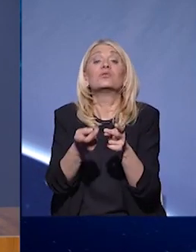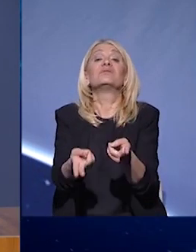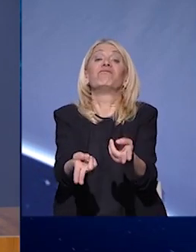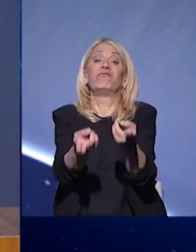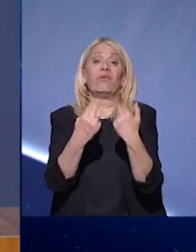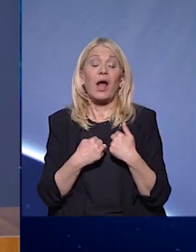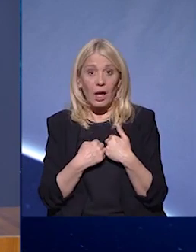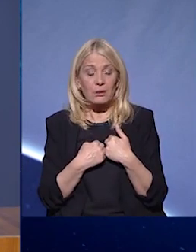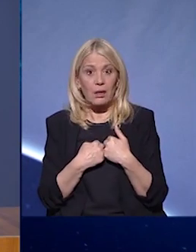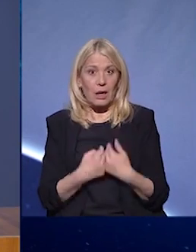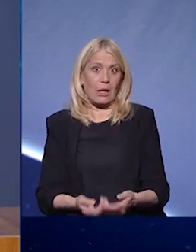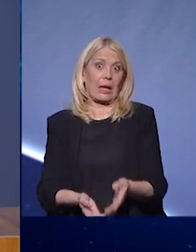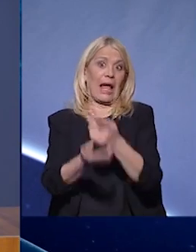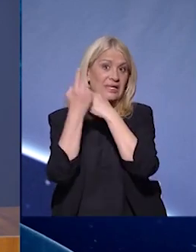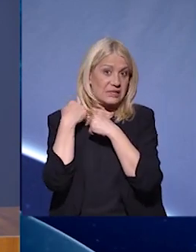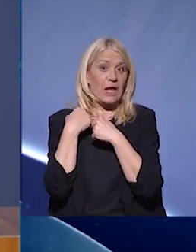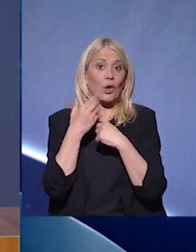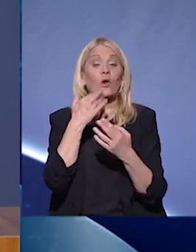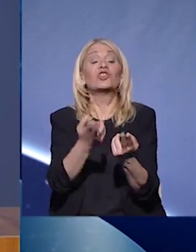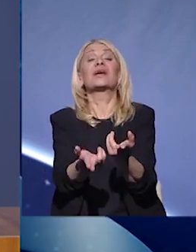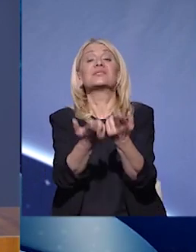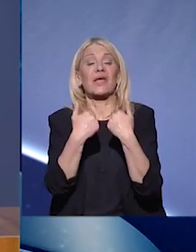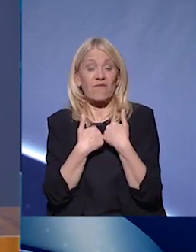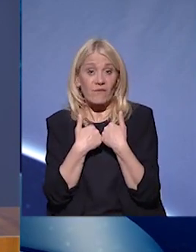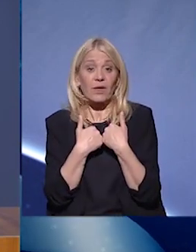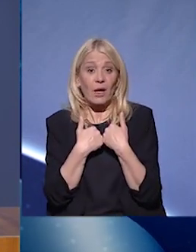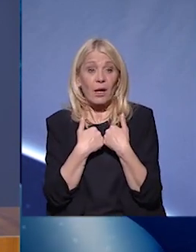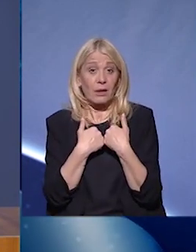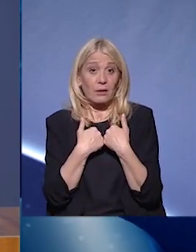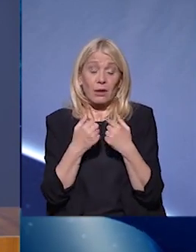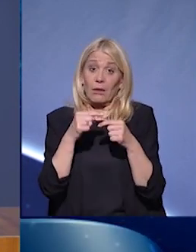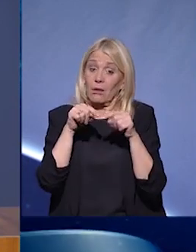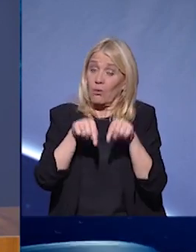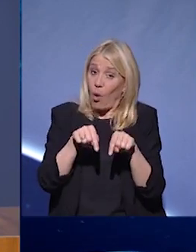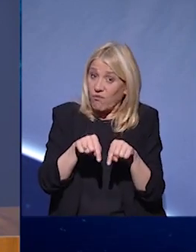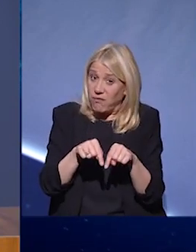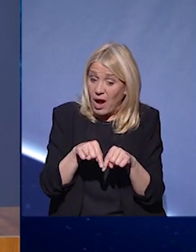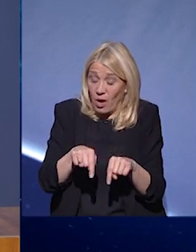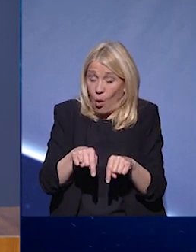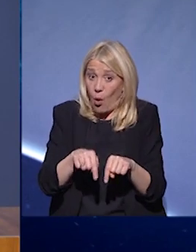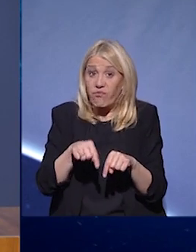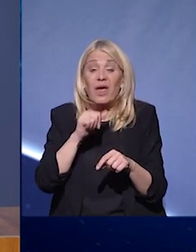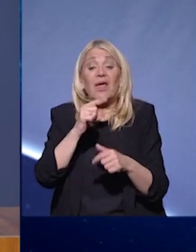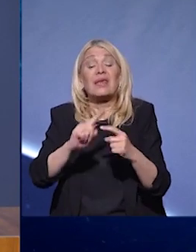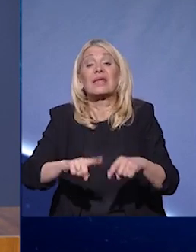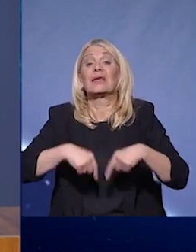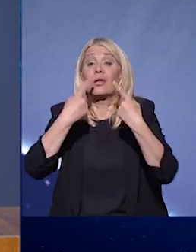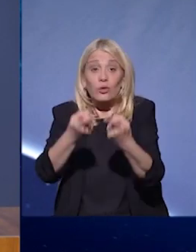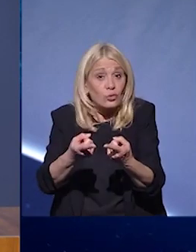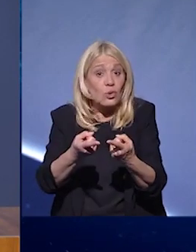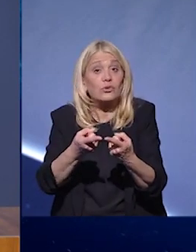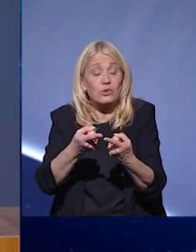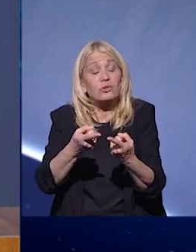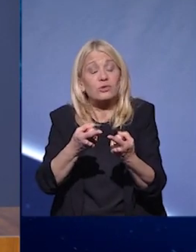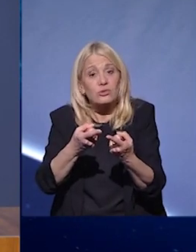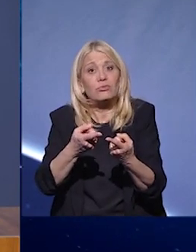vrati nazad, da li će da se vrati u ovoj sezoni ili u sledećoj,